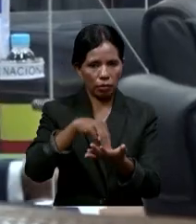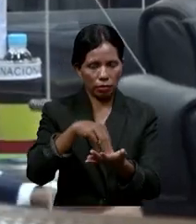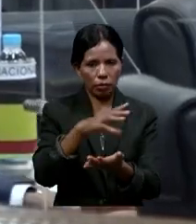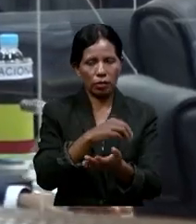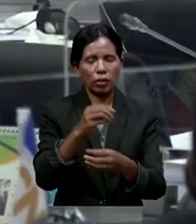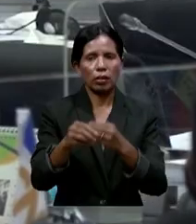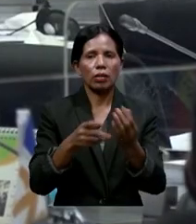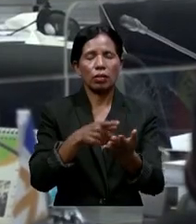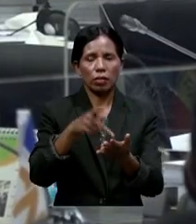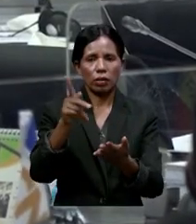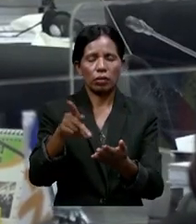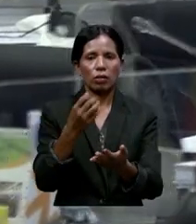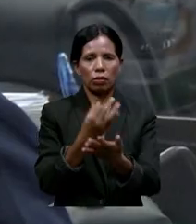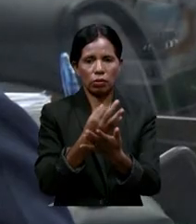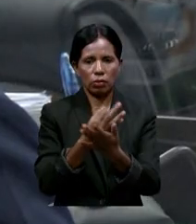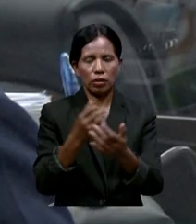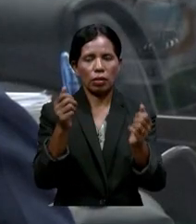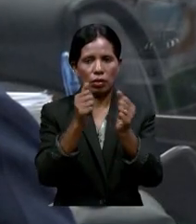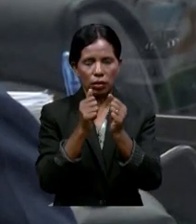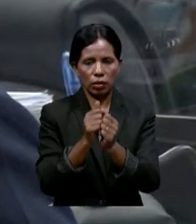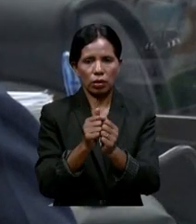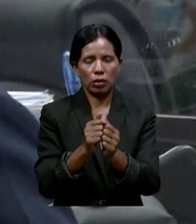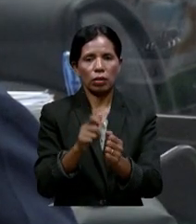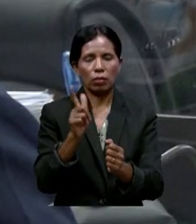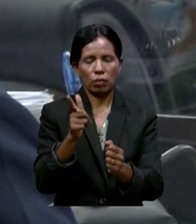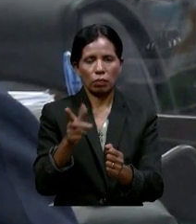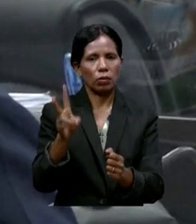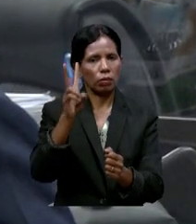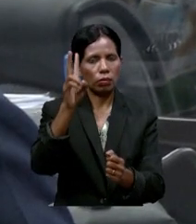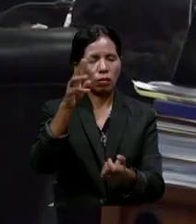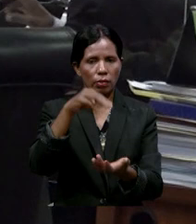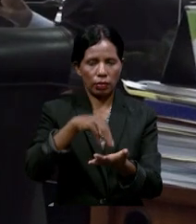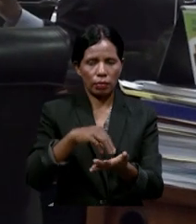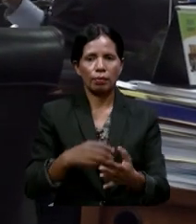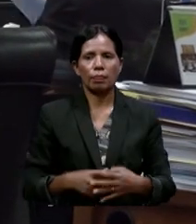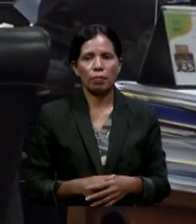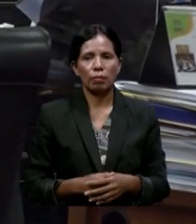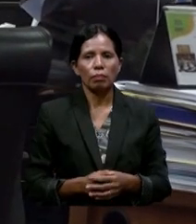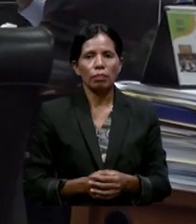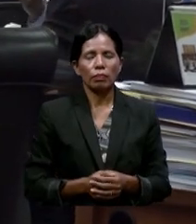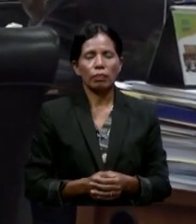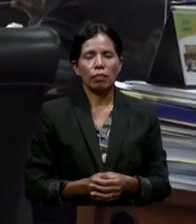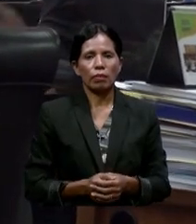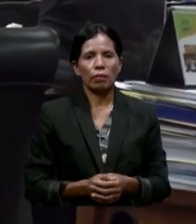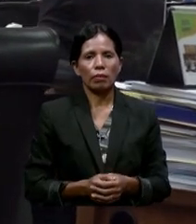konaba selektivu ho montante dolar americano tokon ruanulu resin ruanulu resin. Rohimadia Zabir Santos, ZMN.